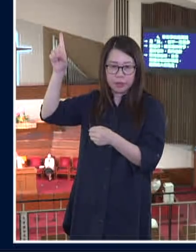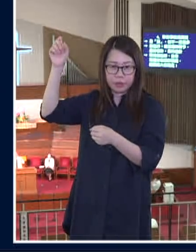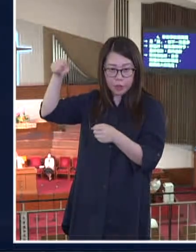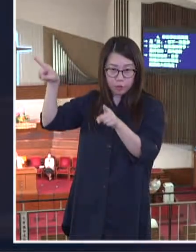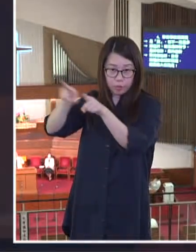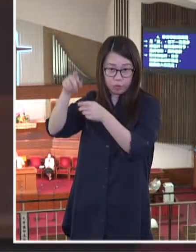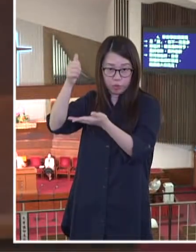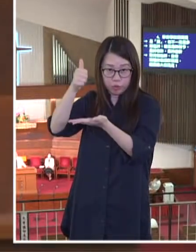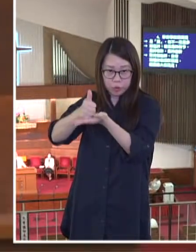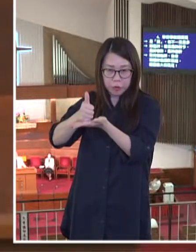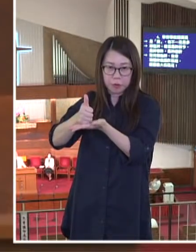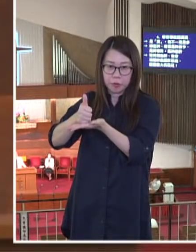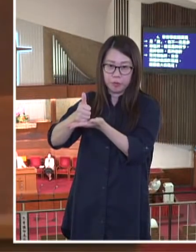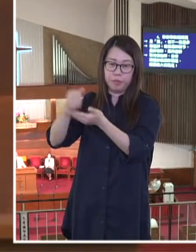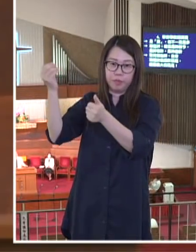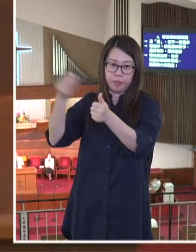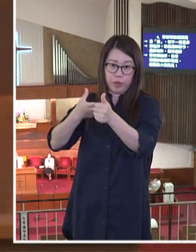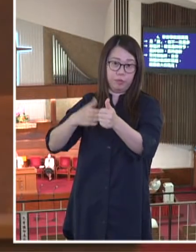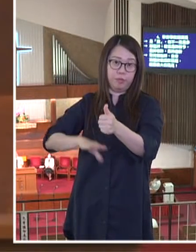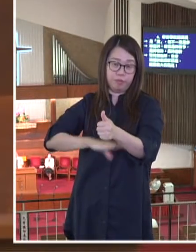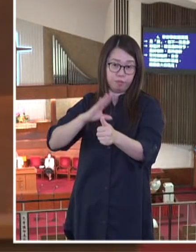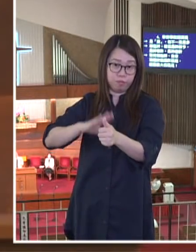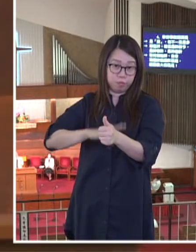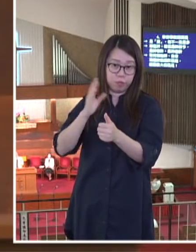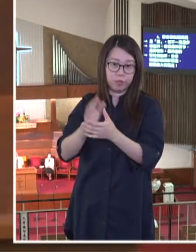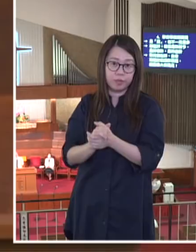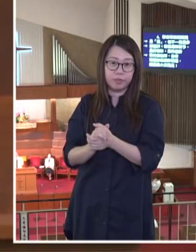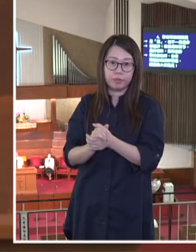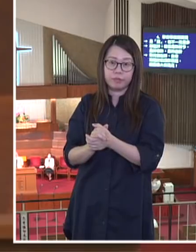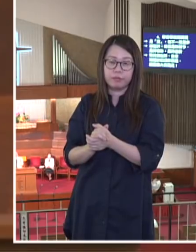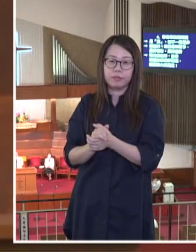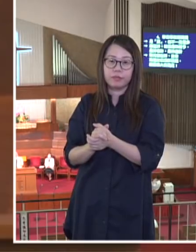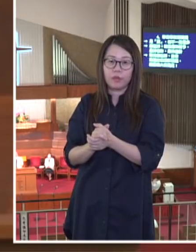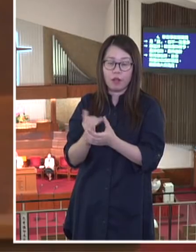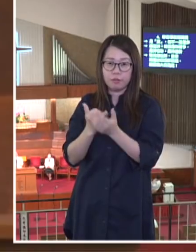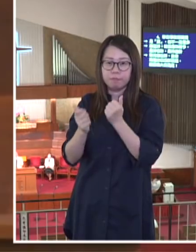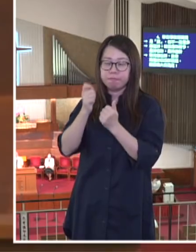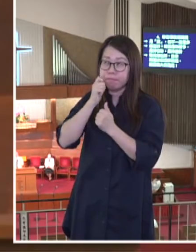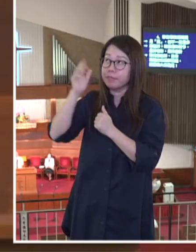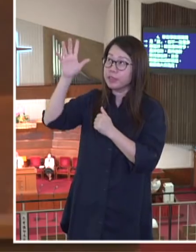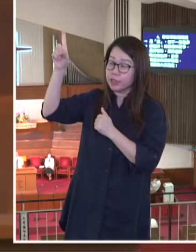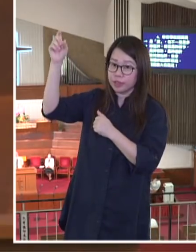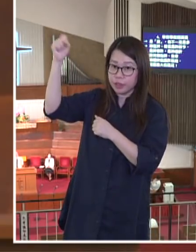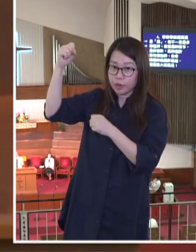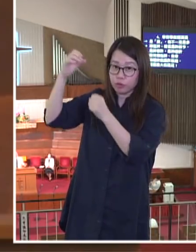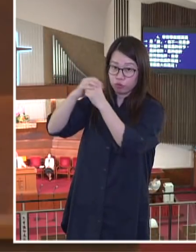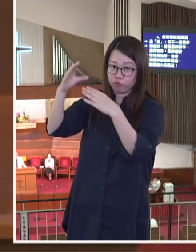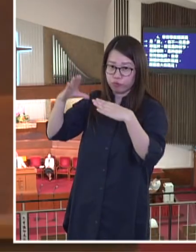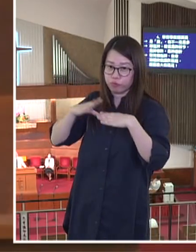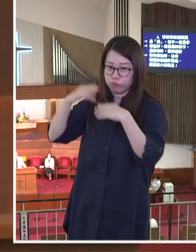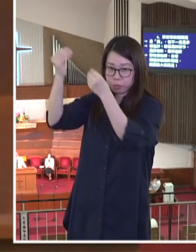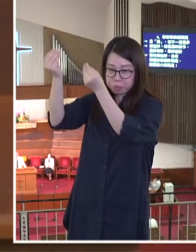以经历这份的满，生命就可以满载神的应许和祝福，然后经